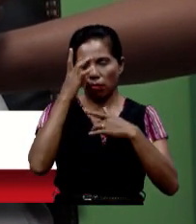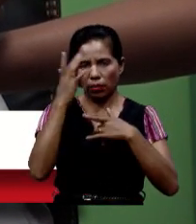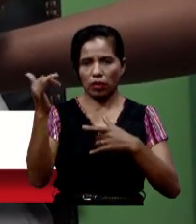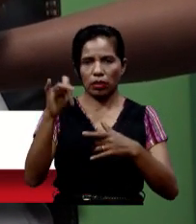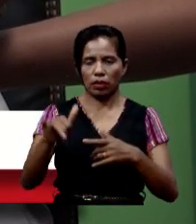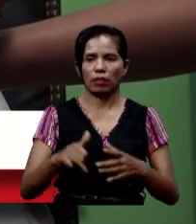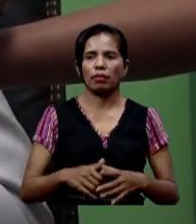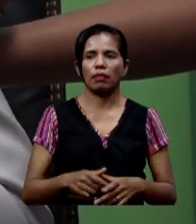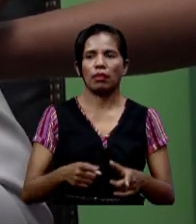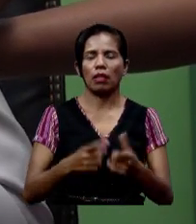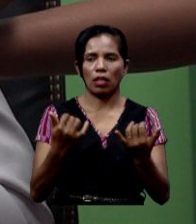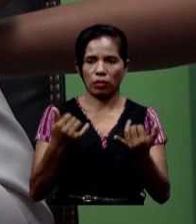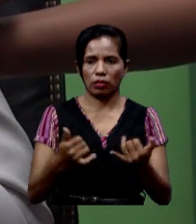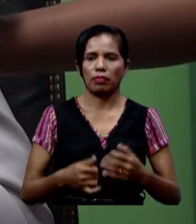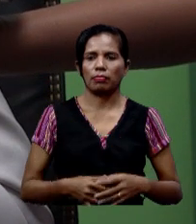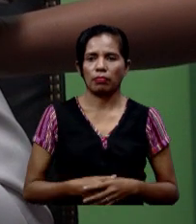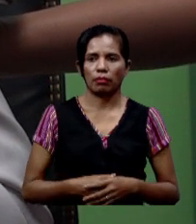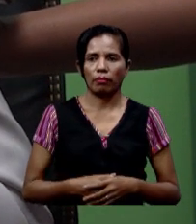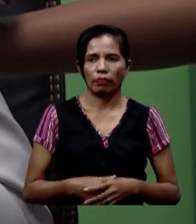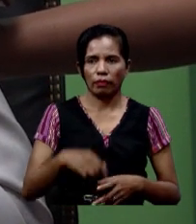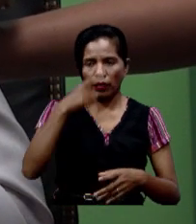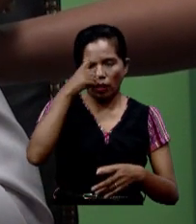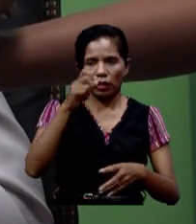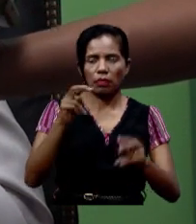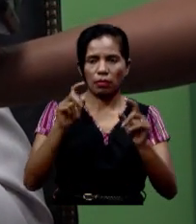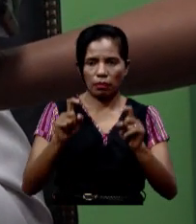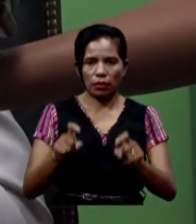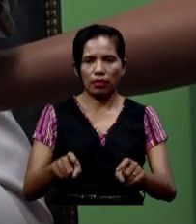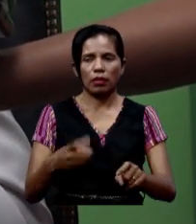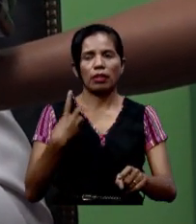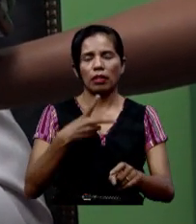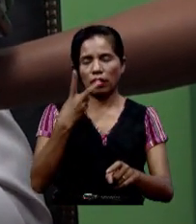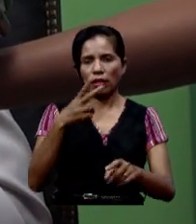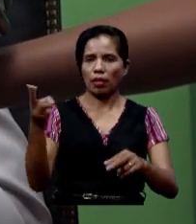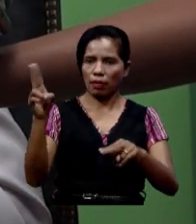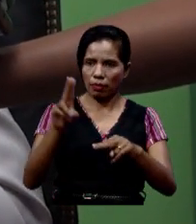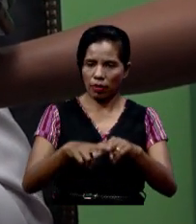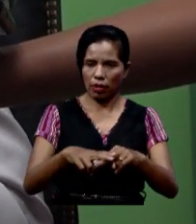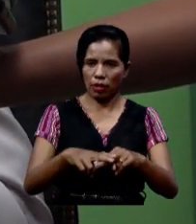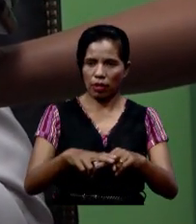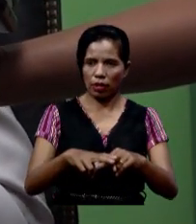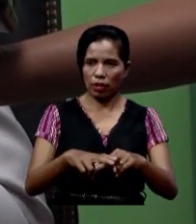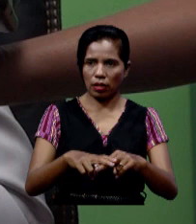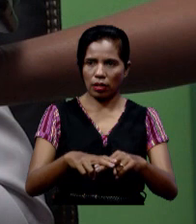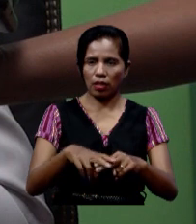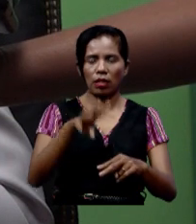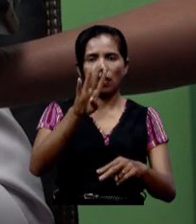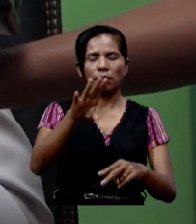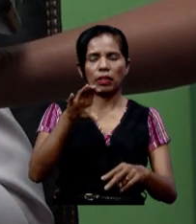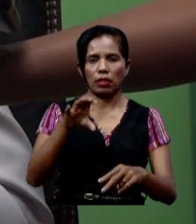300. Agora, tamba necessidade, ita aumenta tan halo